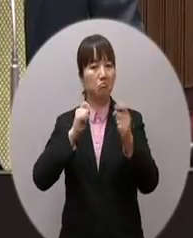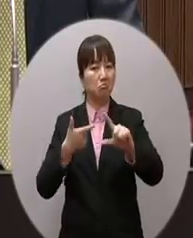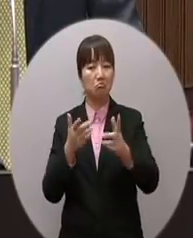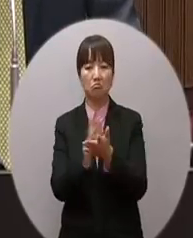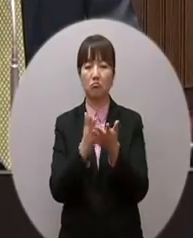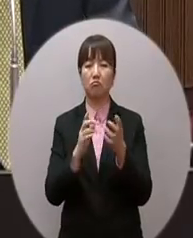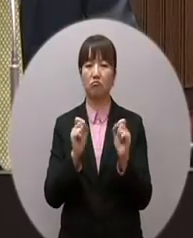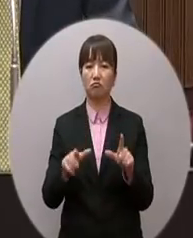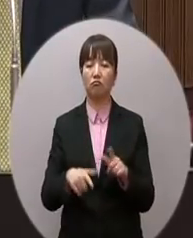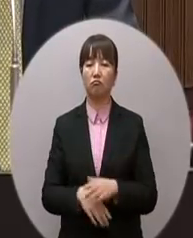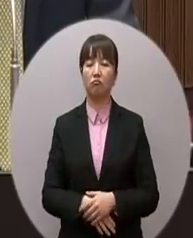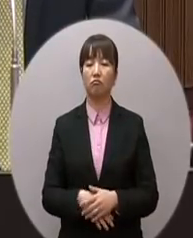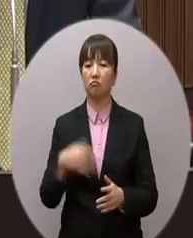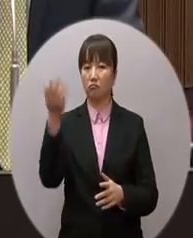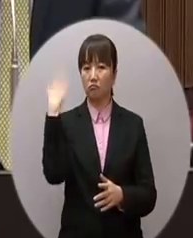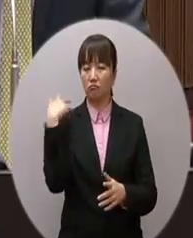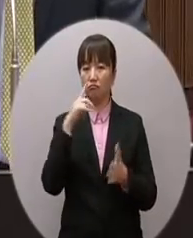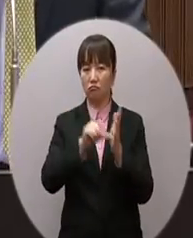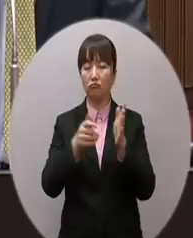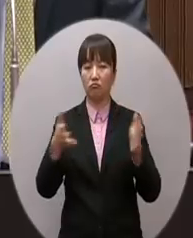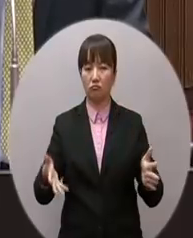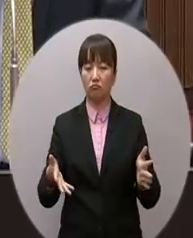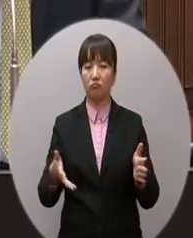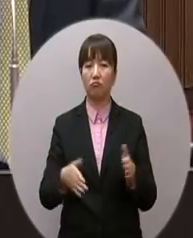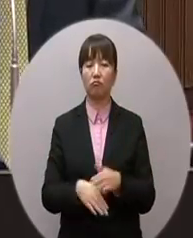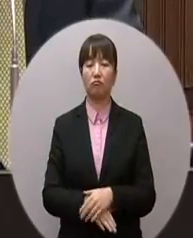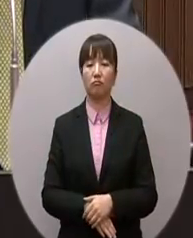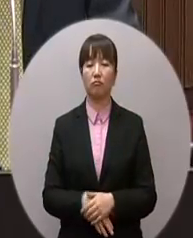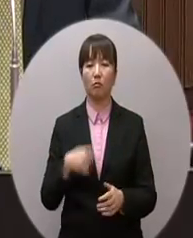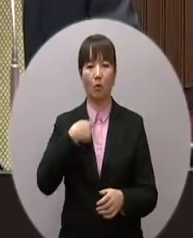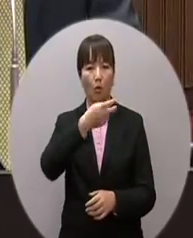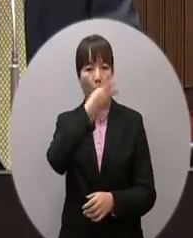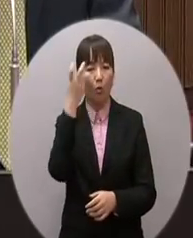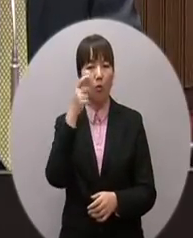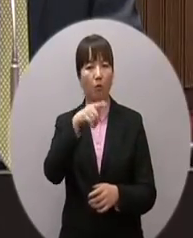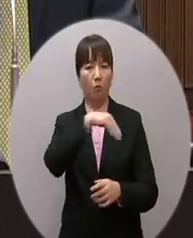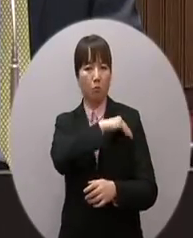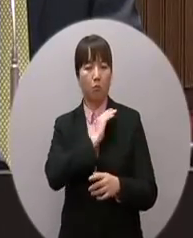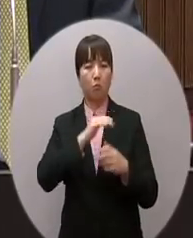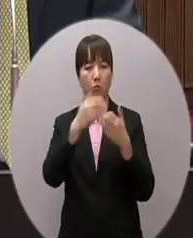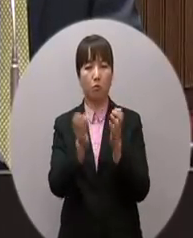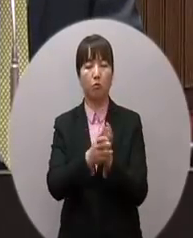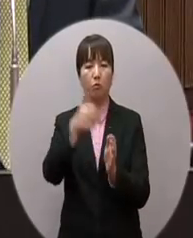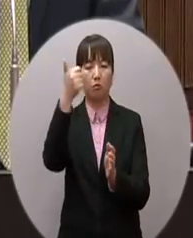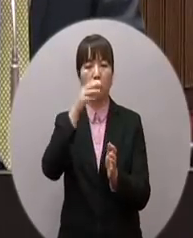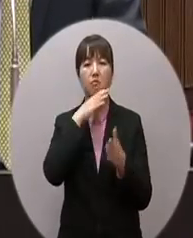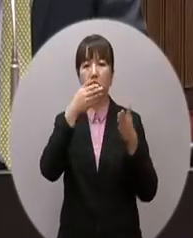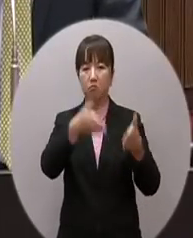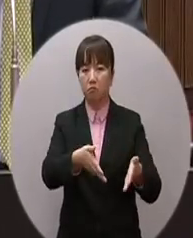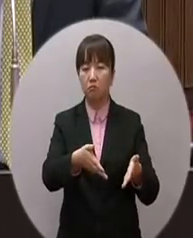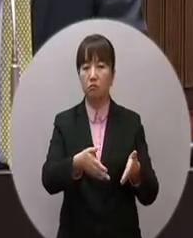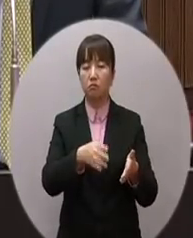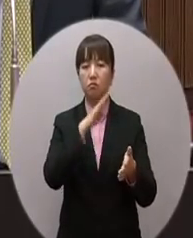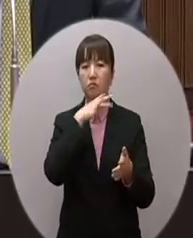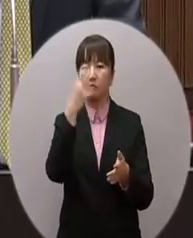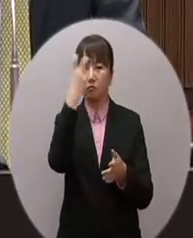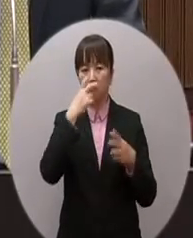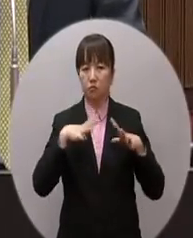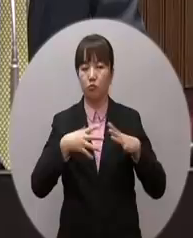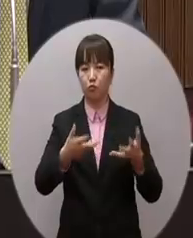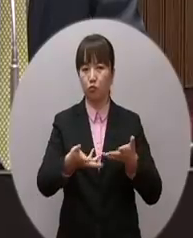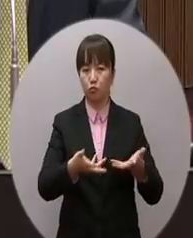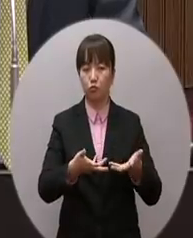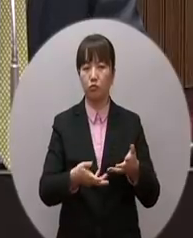评价。 是，请指教。 在过去的这段时间当中，我发现了邱部长是对检察事